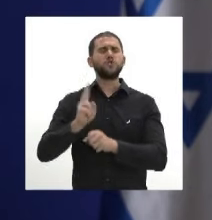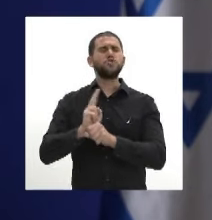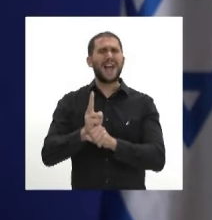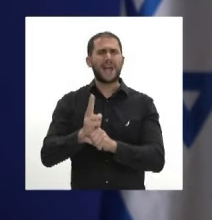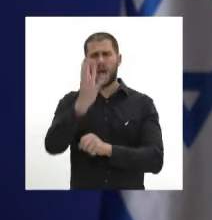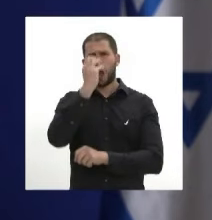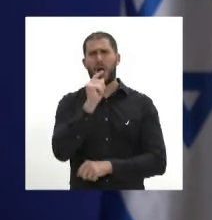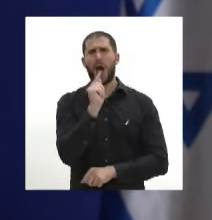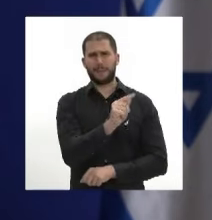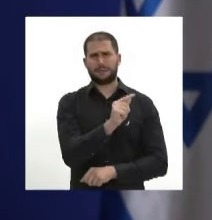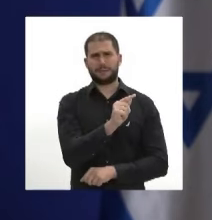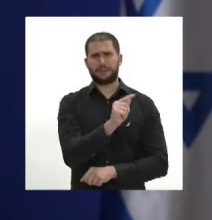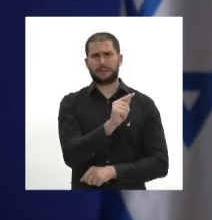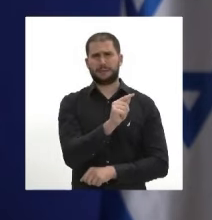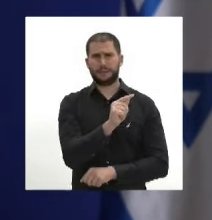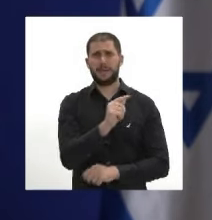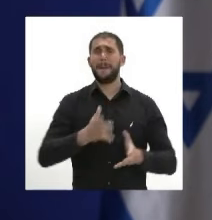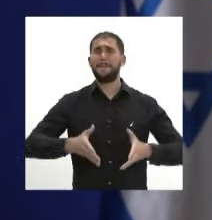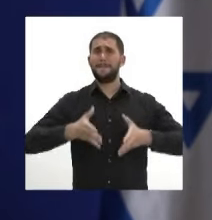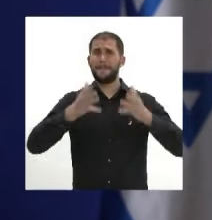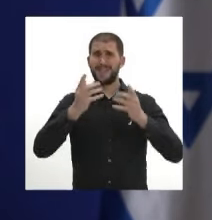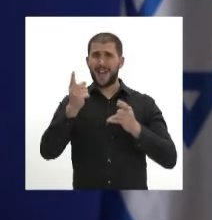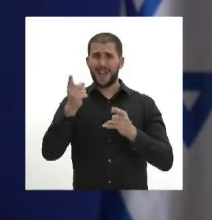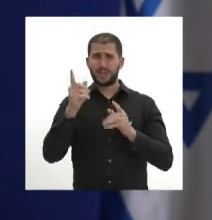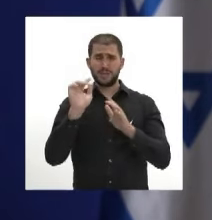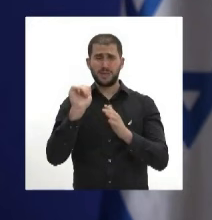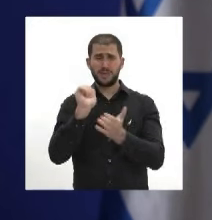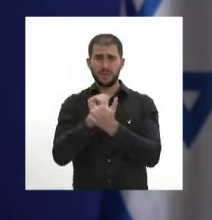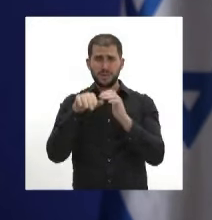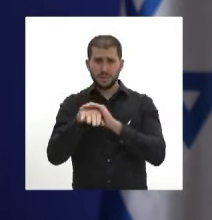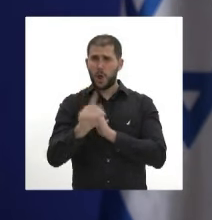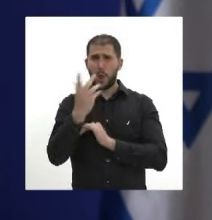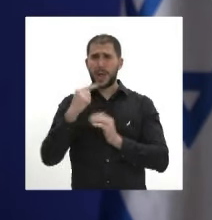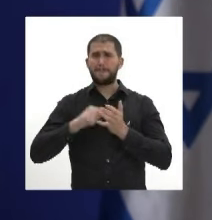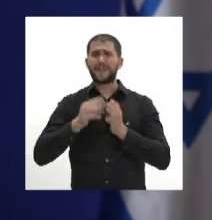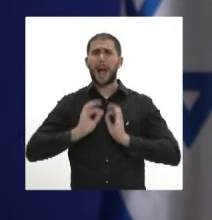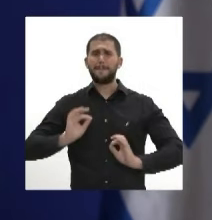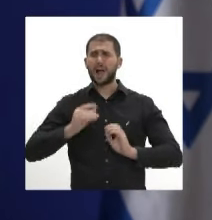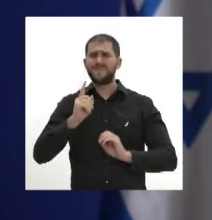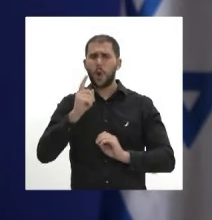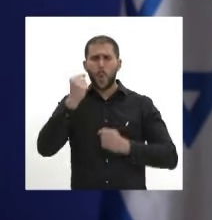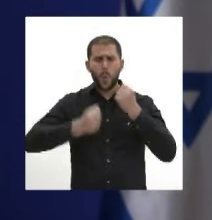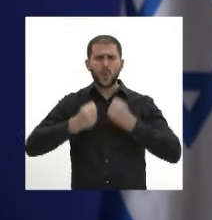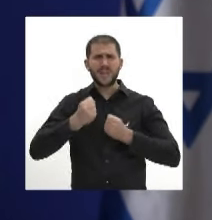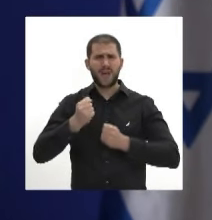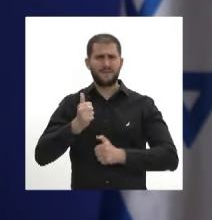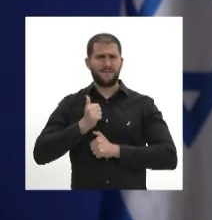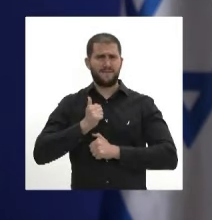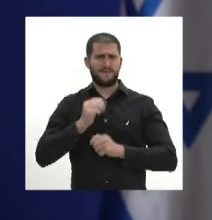של חמאס. הבניין בו הוחזקו לא היה מטרה והוא לא הותקף על ידי